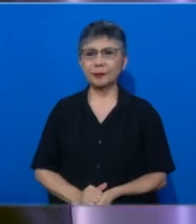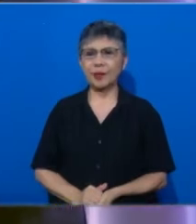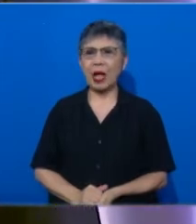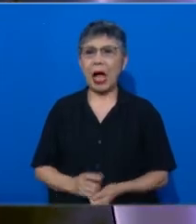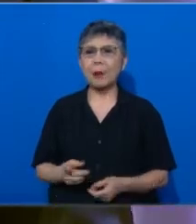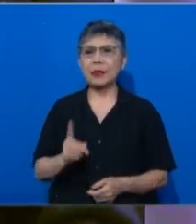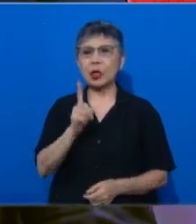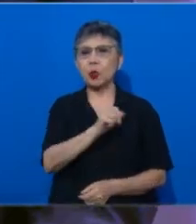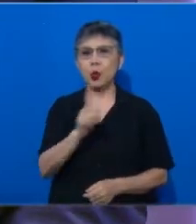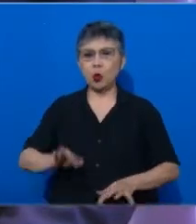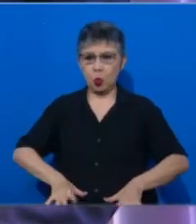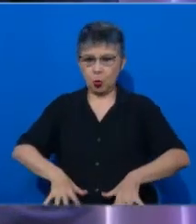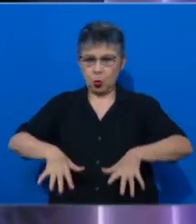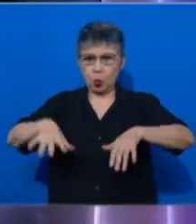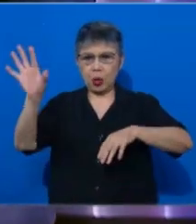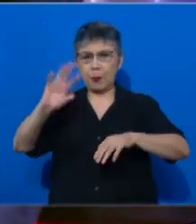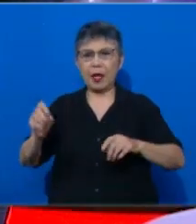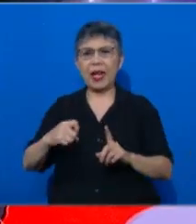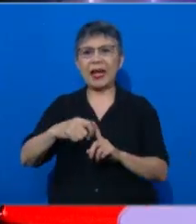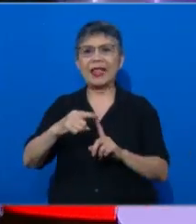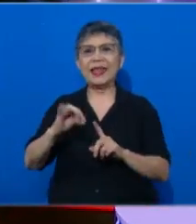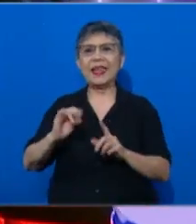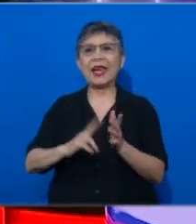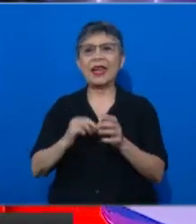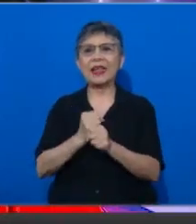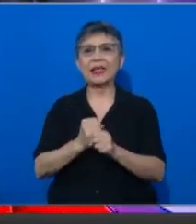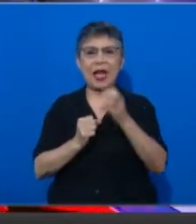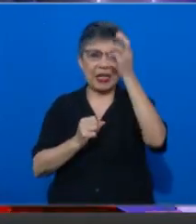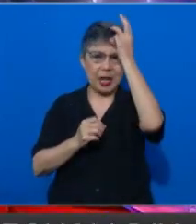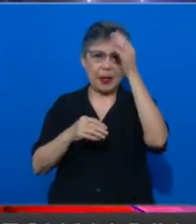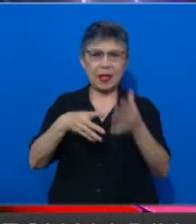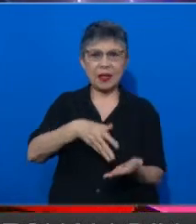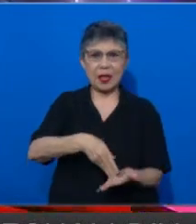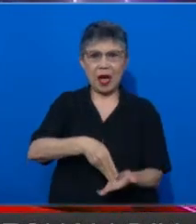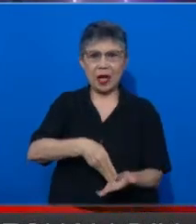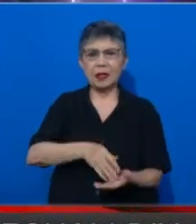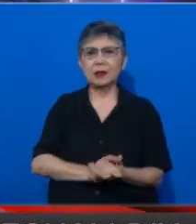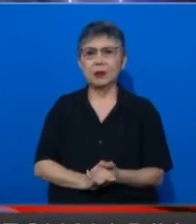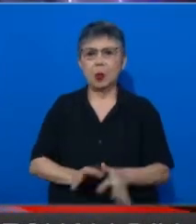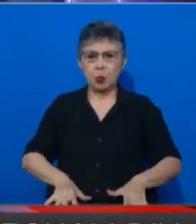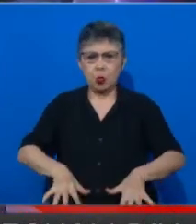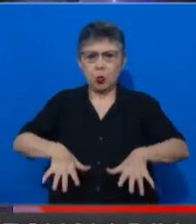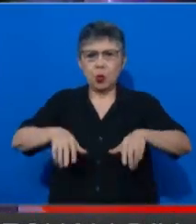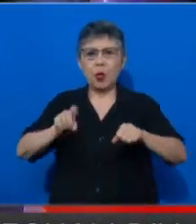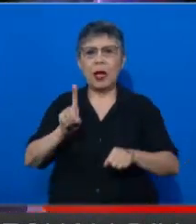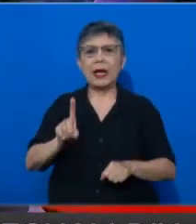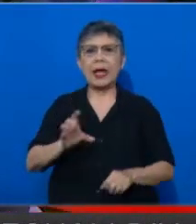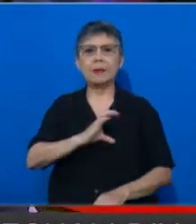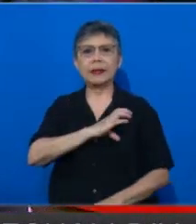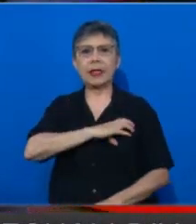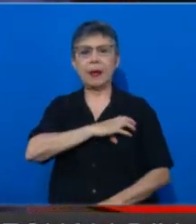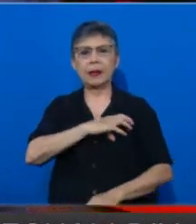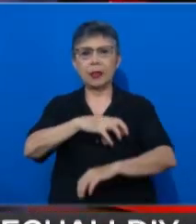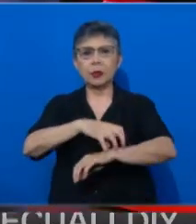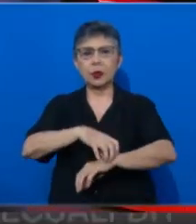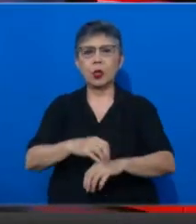Hampir sepekan banjir melanda Kabupaten Katingan, Kalimantan Tengah. Banjir akibat luapan sungai Katingan ini merendam 6 kecamatan dengan jumlah